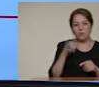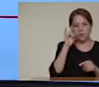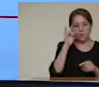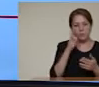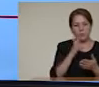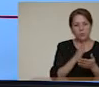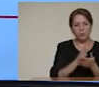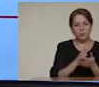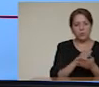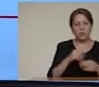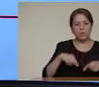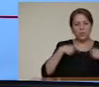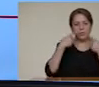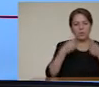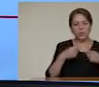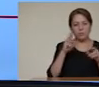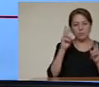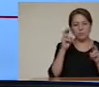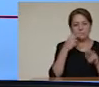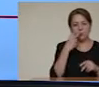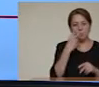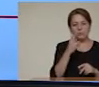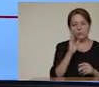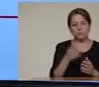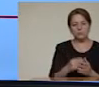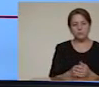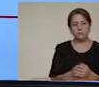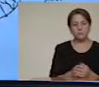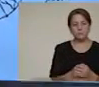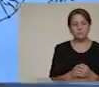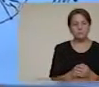mavzumuzda keyingi slaydlarda ko'rib chiqishimiz mumkin.